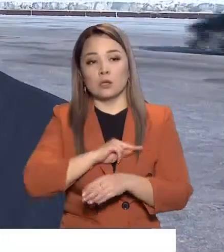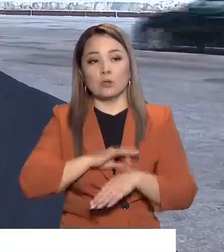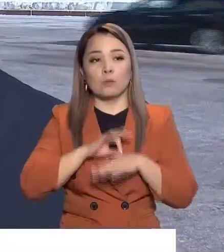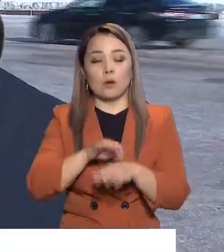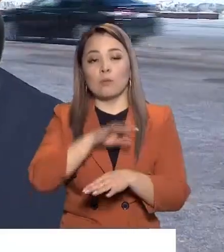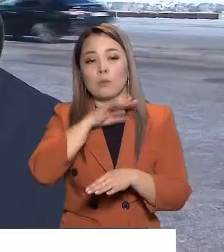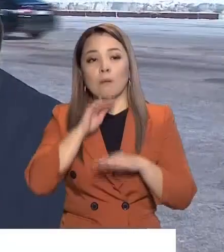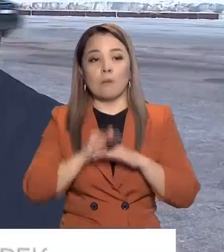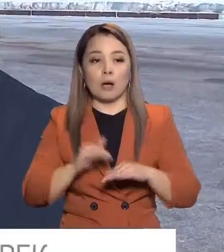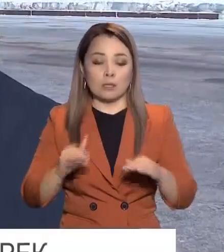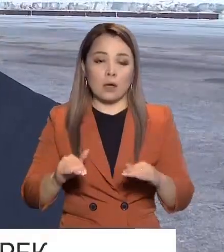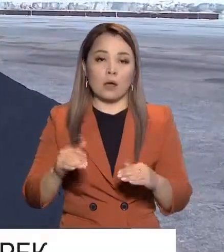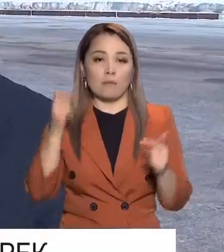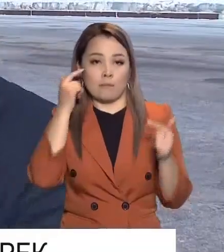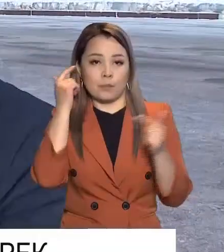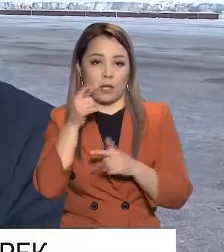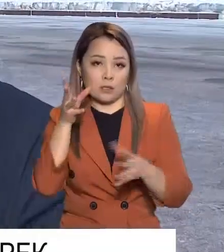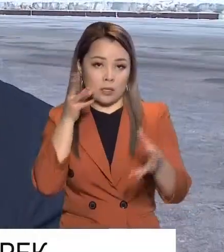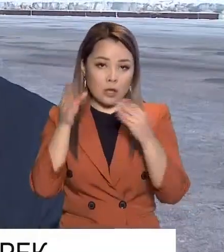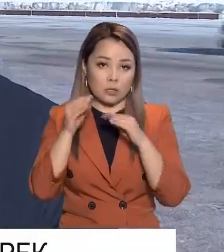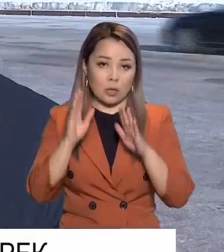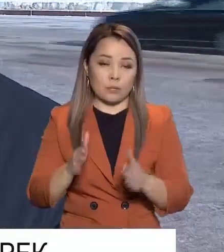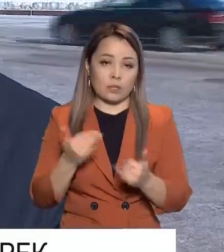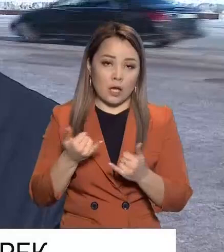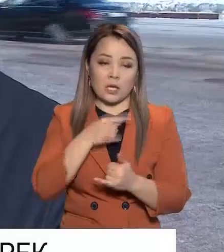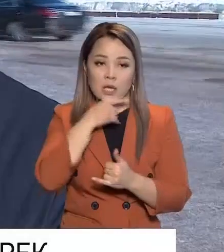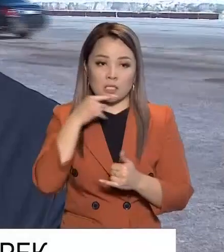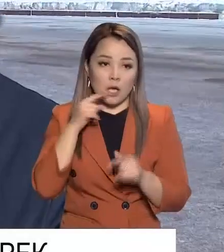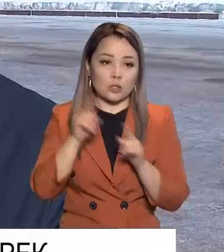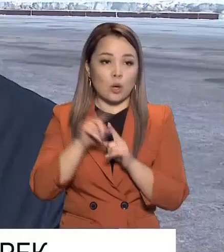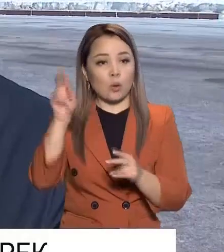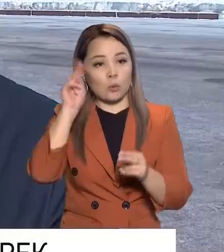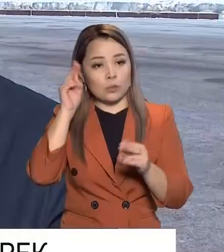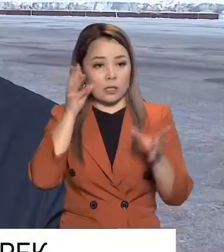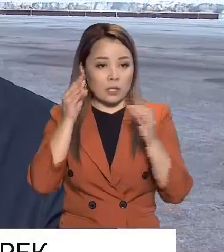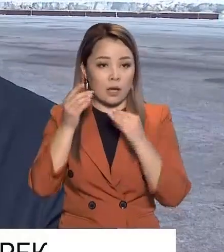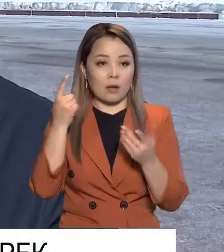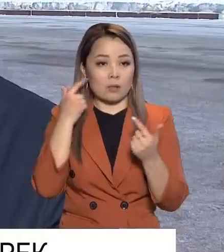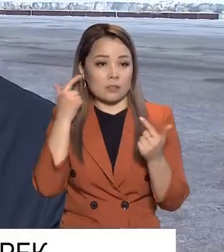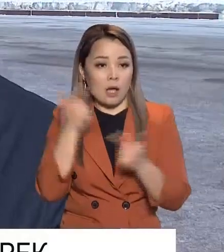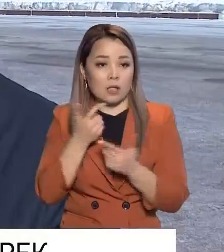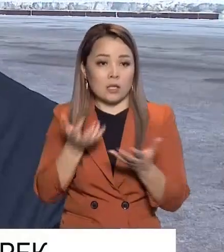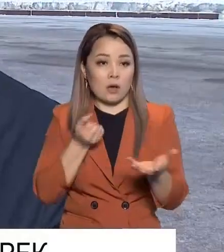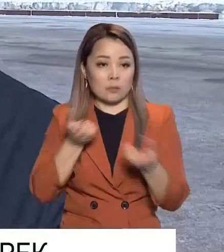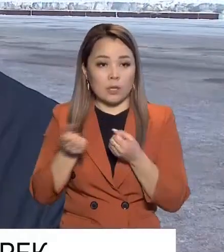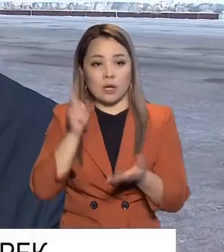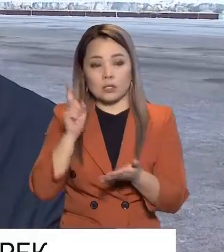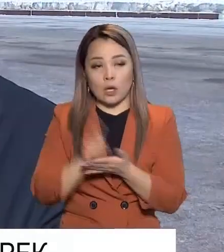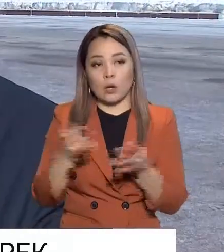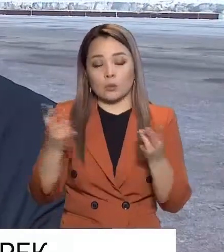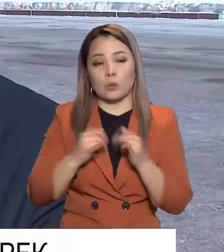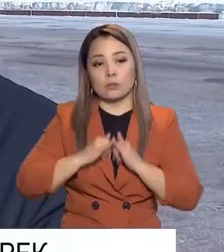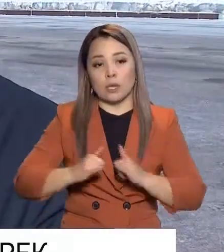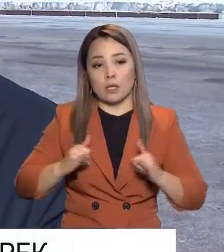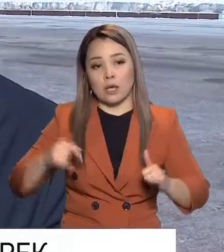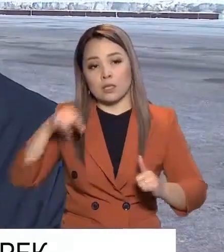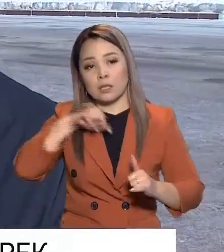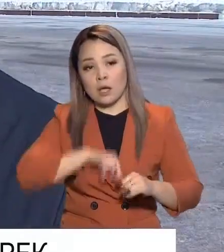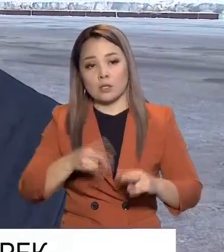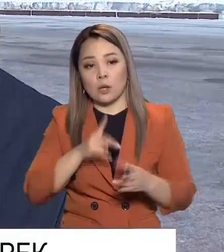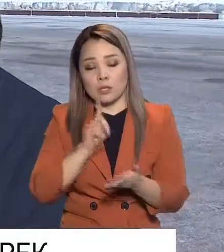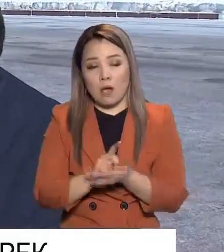біраз балаларымыз батыс білімін, біраз балаларымыз осы Ресейдің білімін алғаны өте дұрыс, өйткені бүгінгі